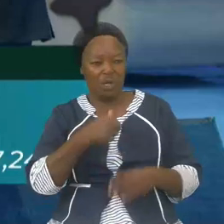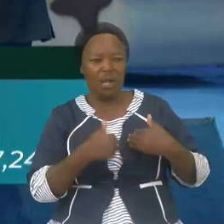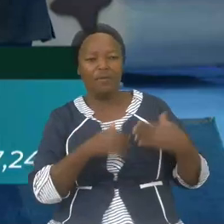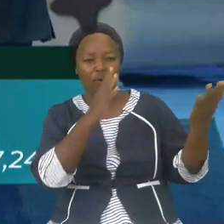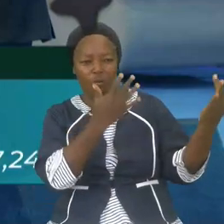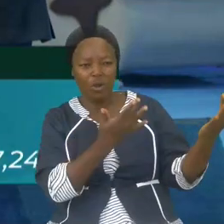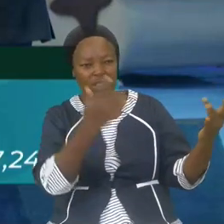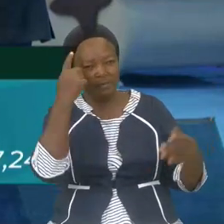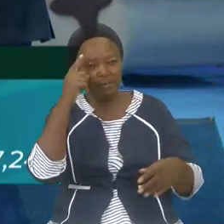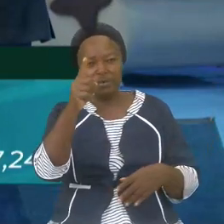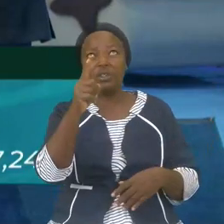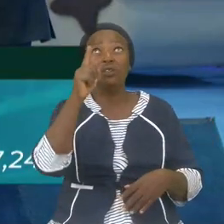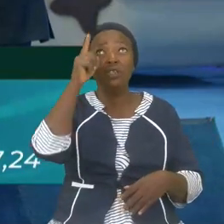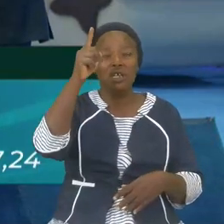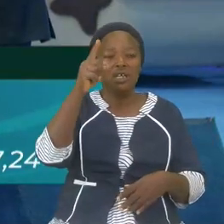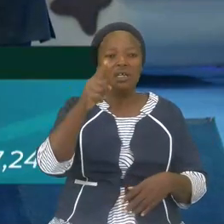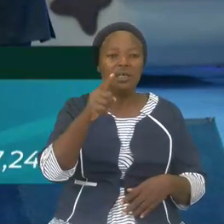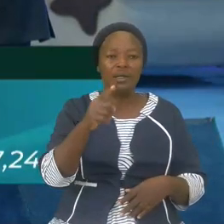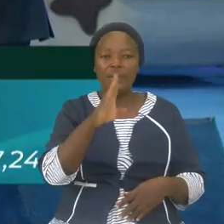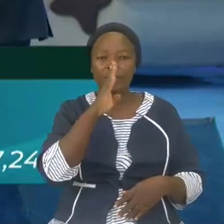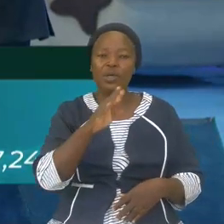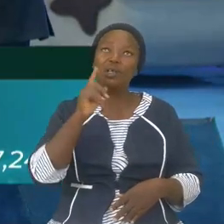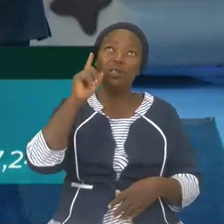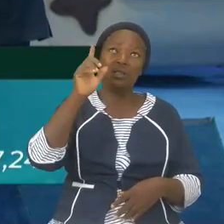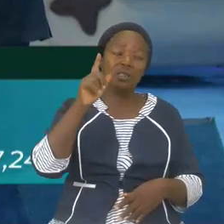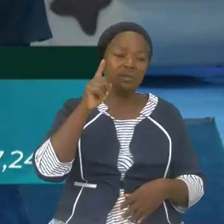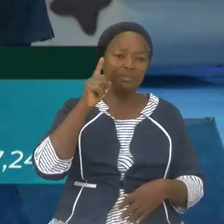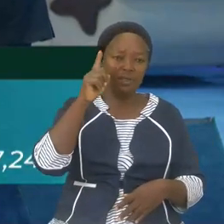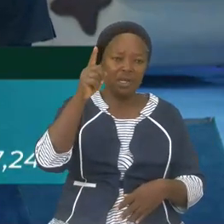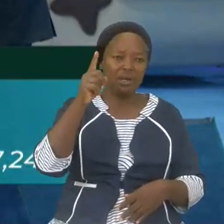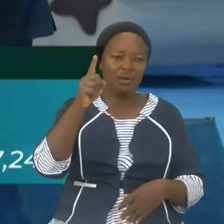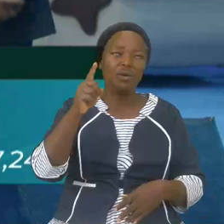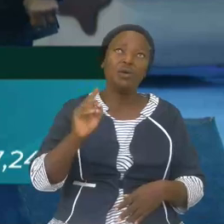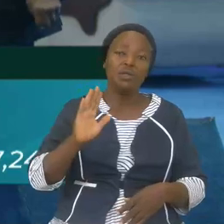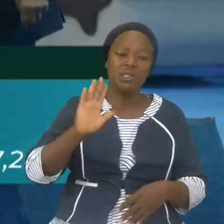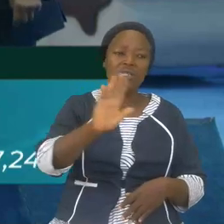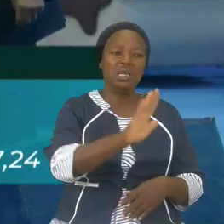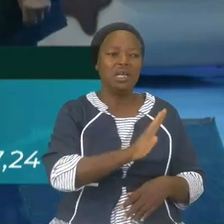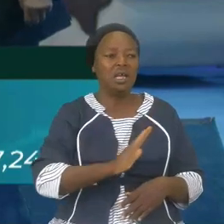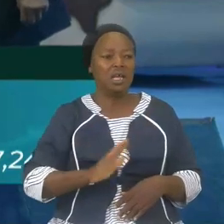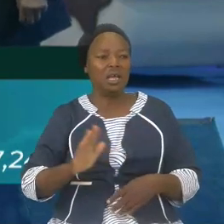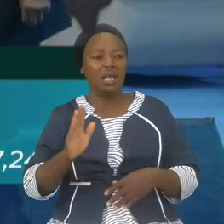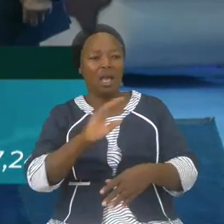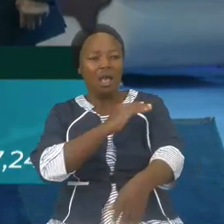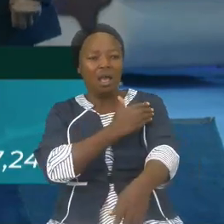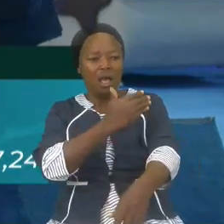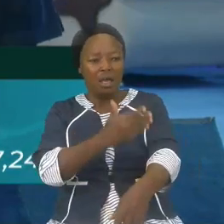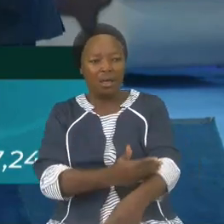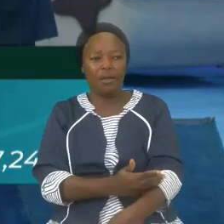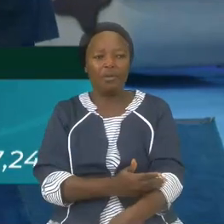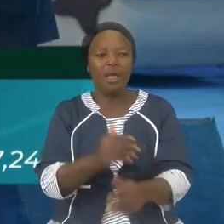Éternel, aie pitié de nous, nous espérons en toi. Sois notre aide chaque matin et